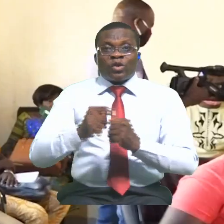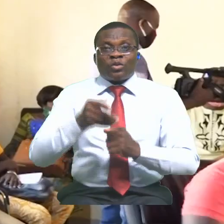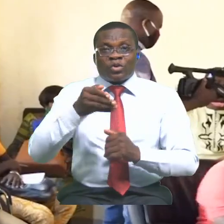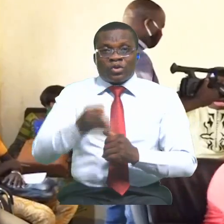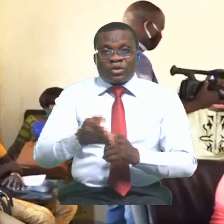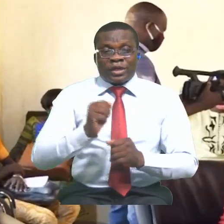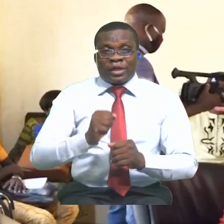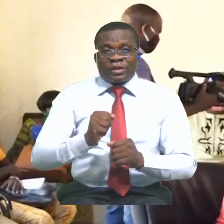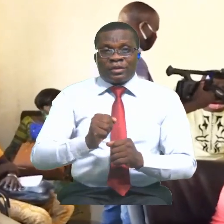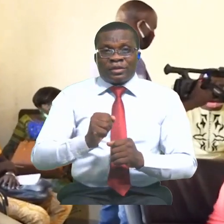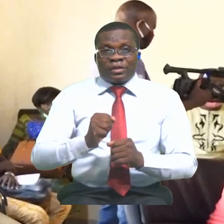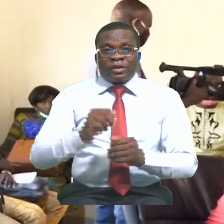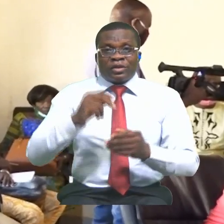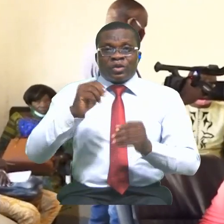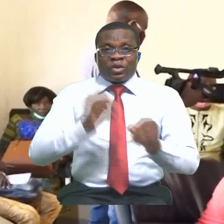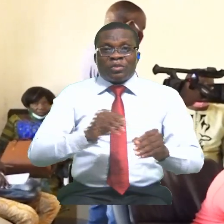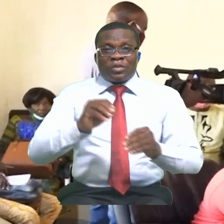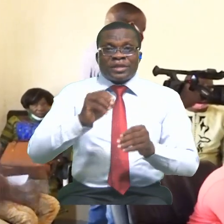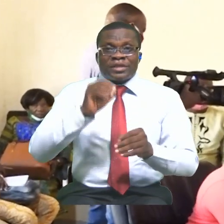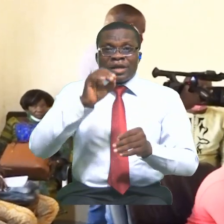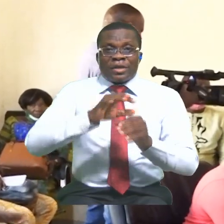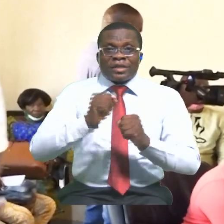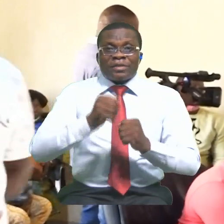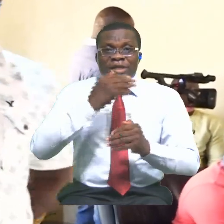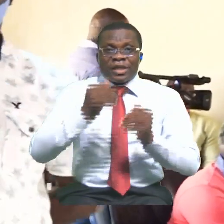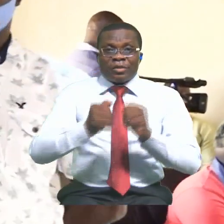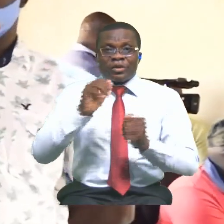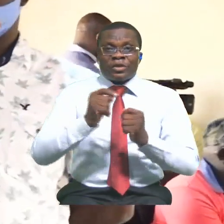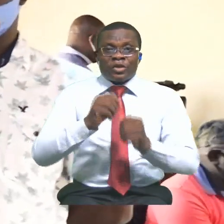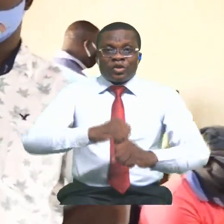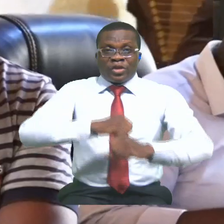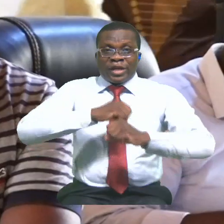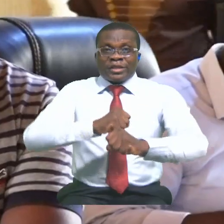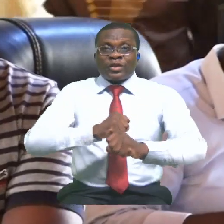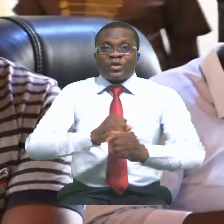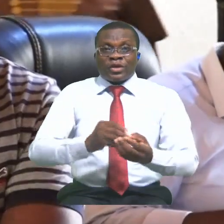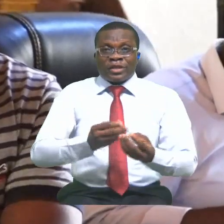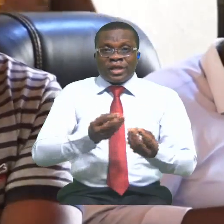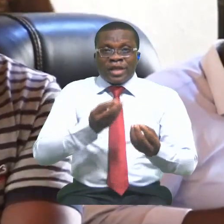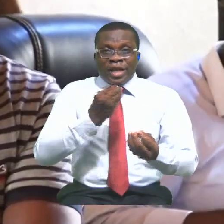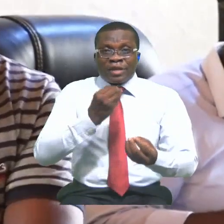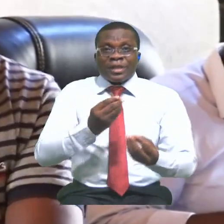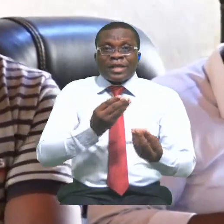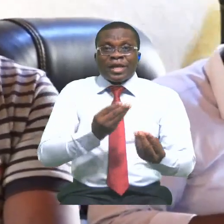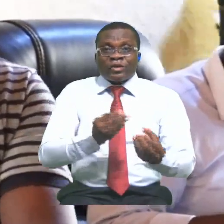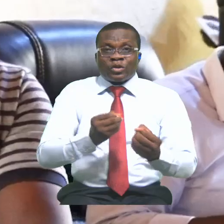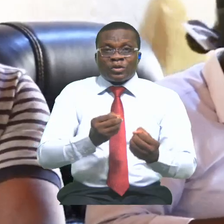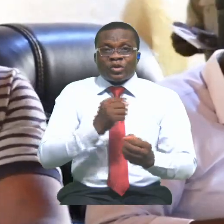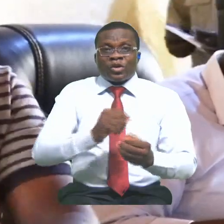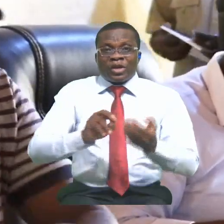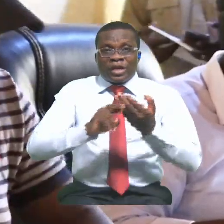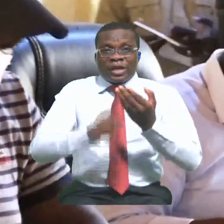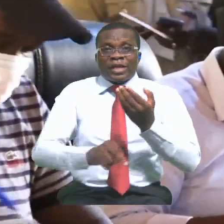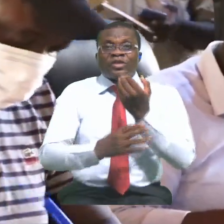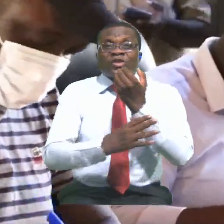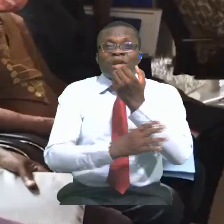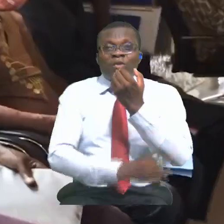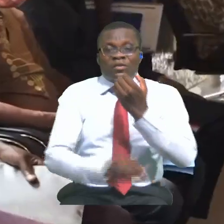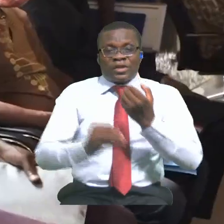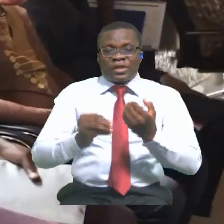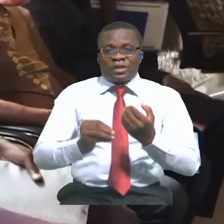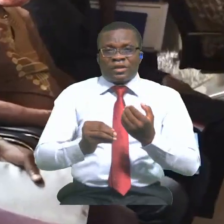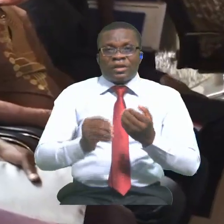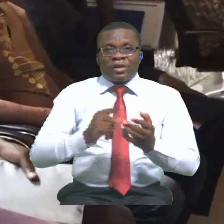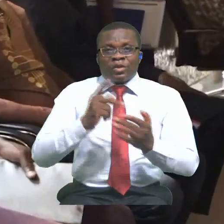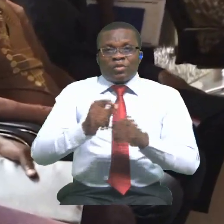ABC vise à contribuer à l'amélioration de la sécurité alimentaire et nutritionnelle et à la réduction de la pauvreté. Le